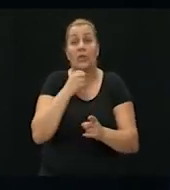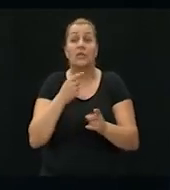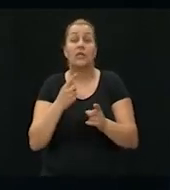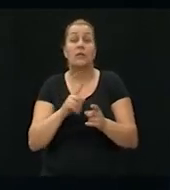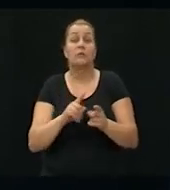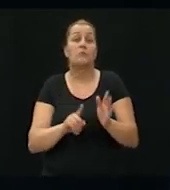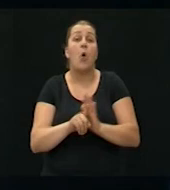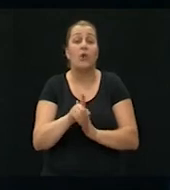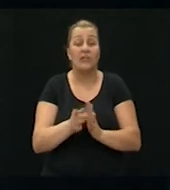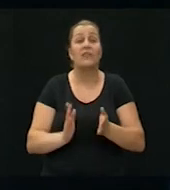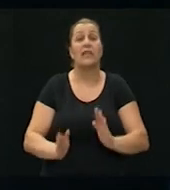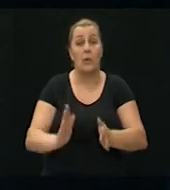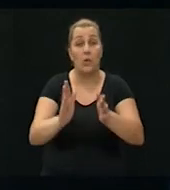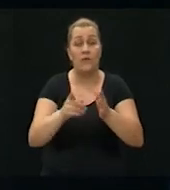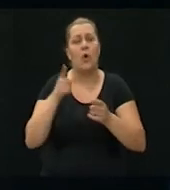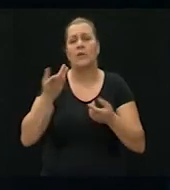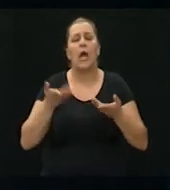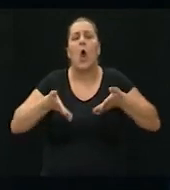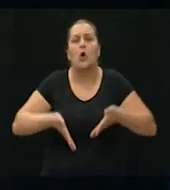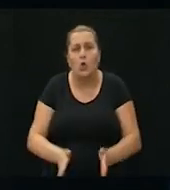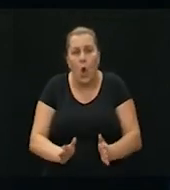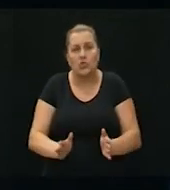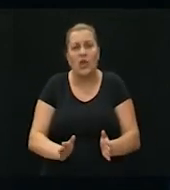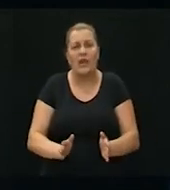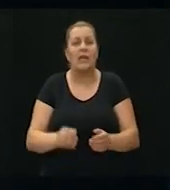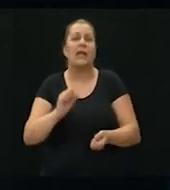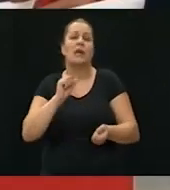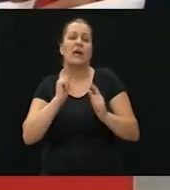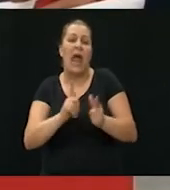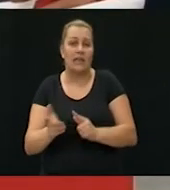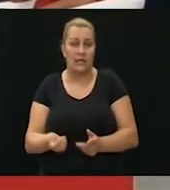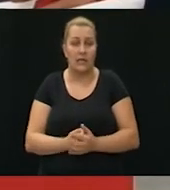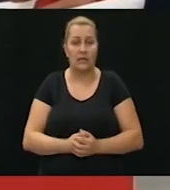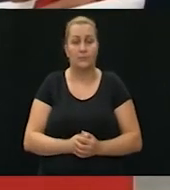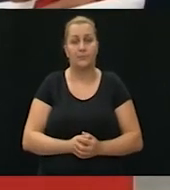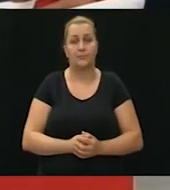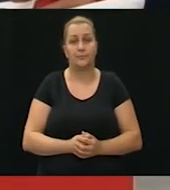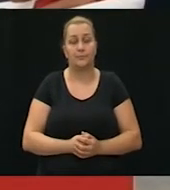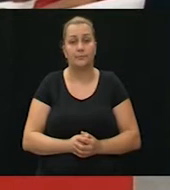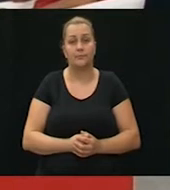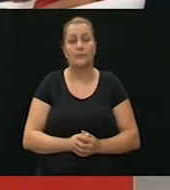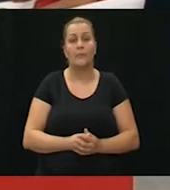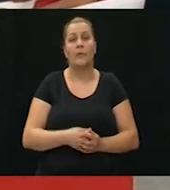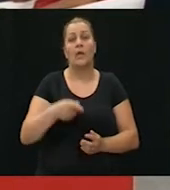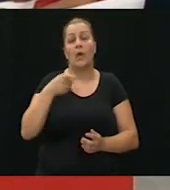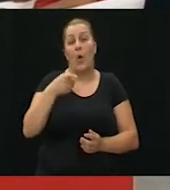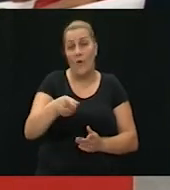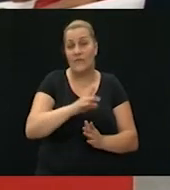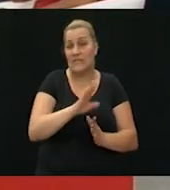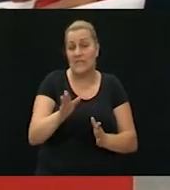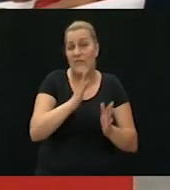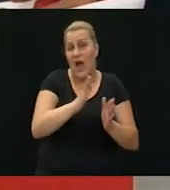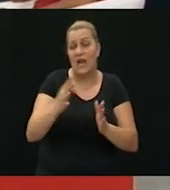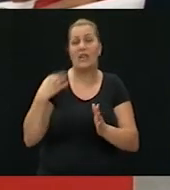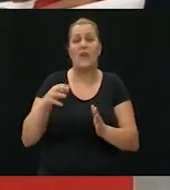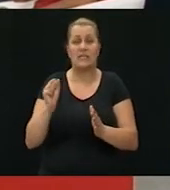ići dalje. Rođeni ratnik. Nije se boja. Rođeni ratnik i Joko Šerić naš. To je bila akcija gdje su svi rodovi Hrvatske vojske